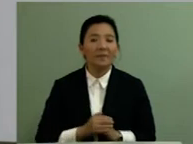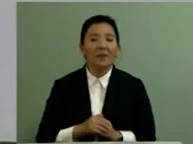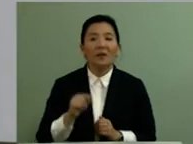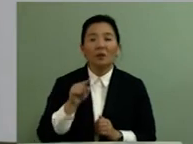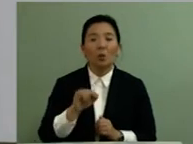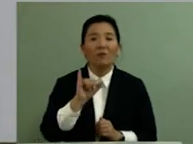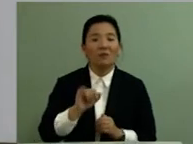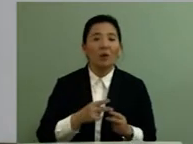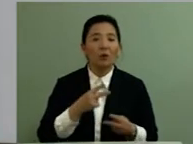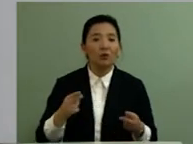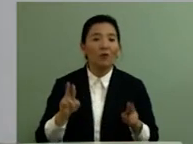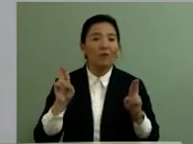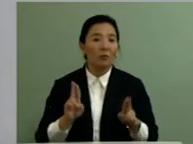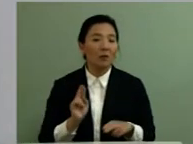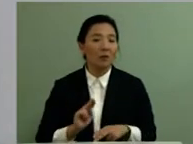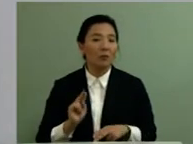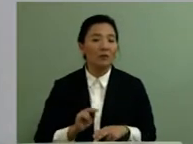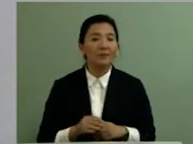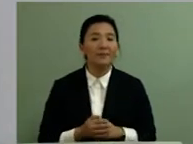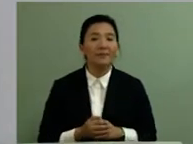Тогда у вас получится формула работы.